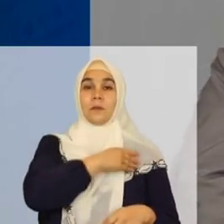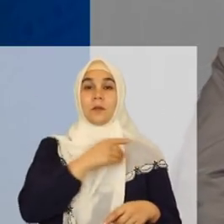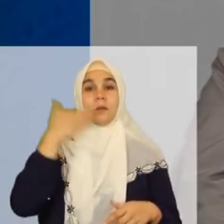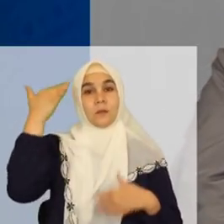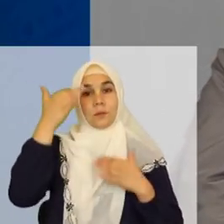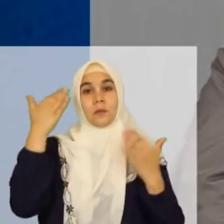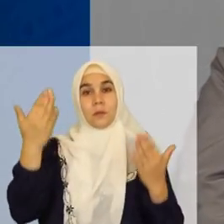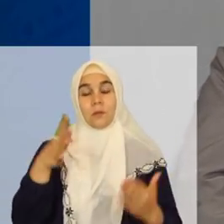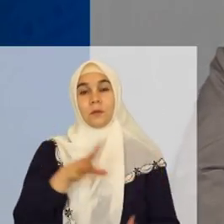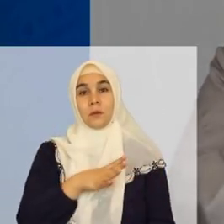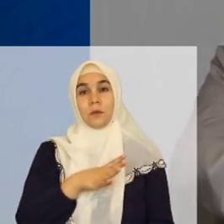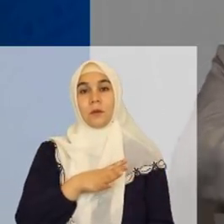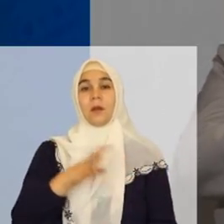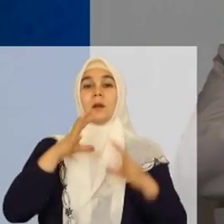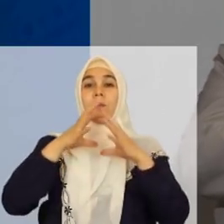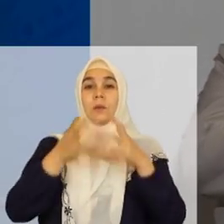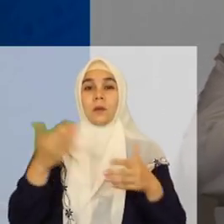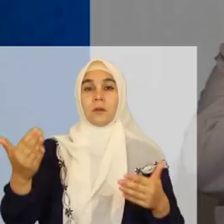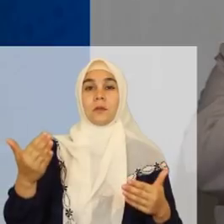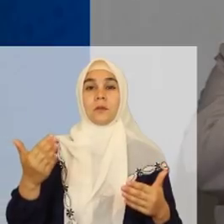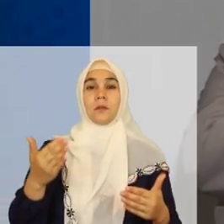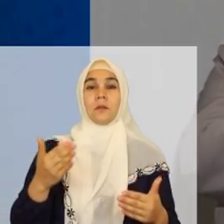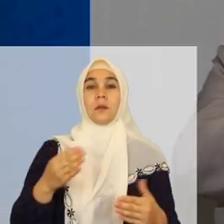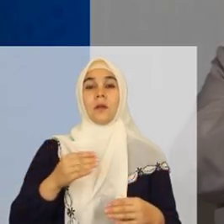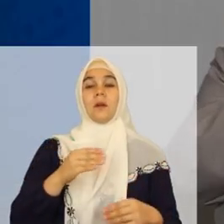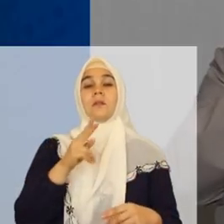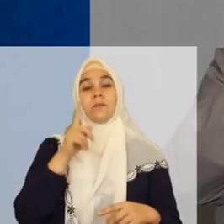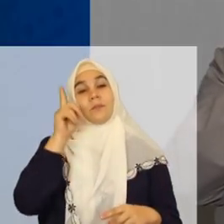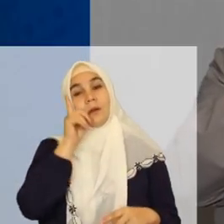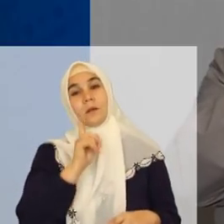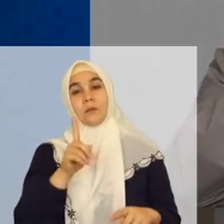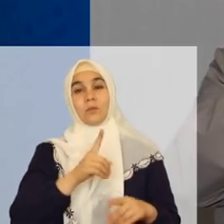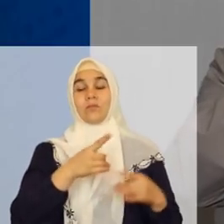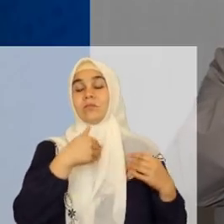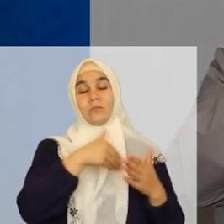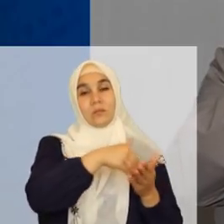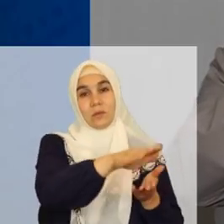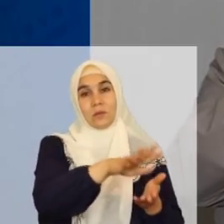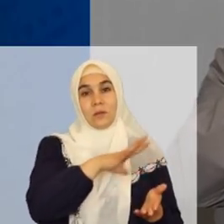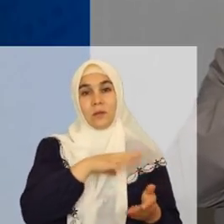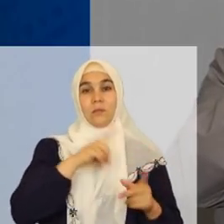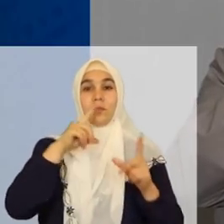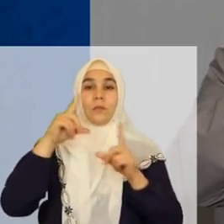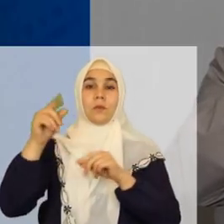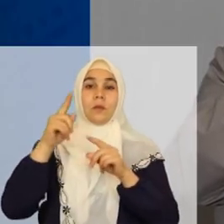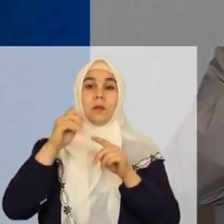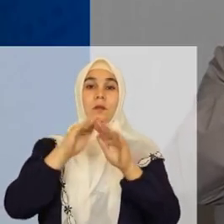niyat qilganda dunyoni ma'lum bir rohat farog'atini o'ziga harom qiladi.